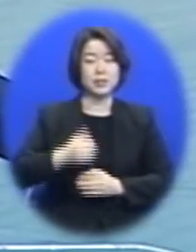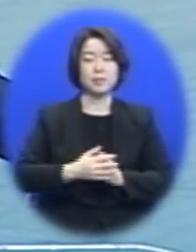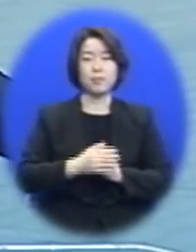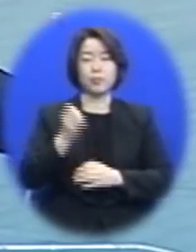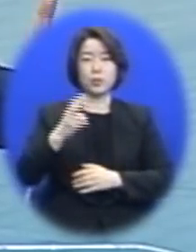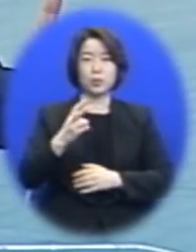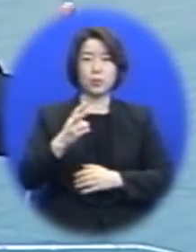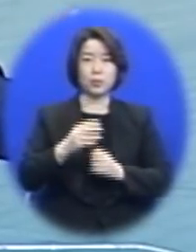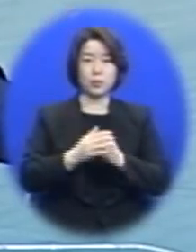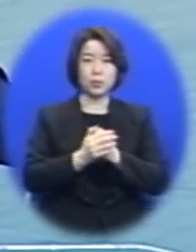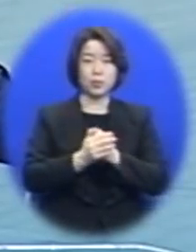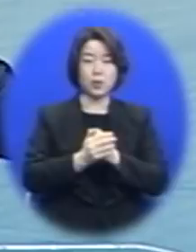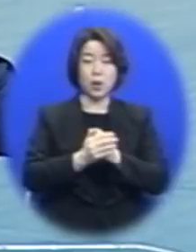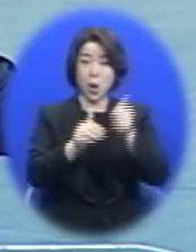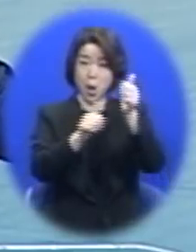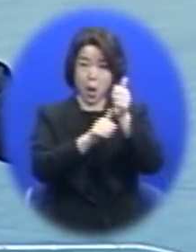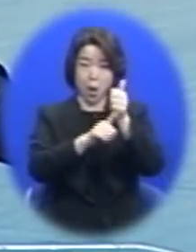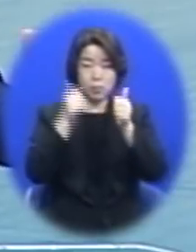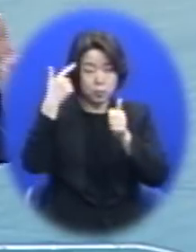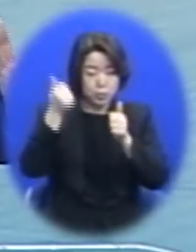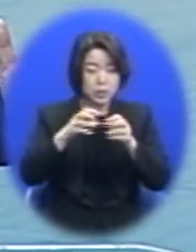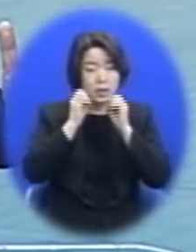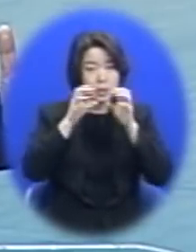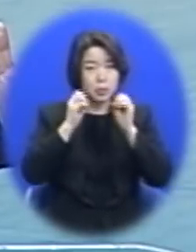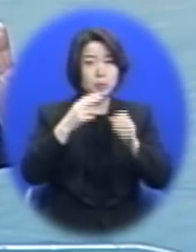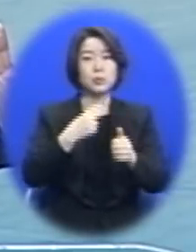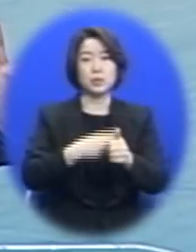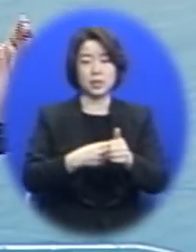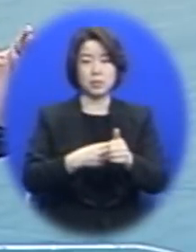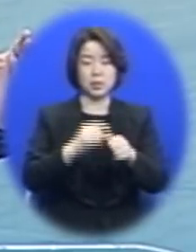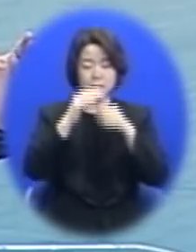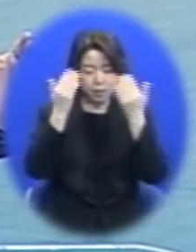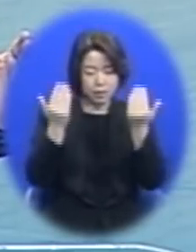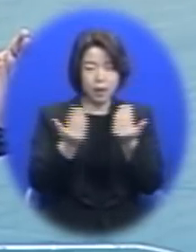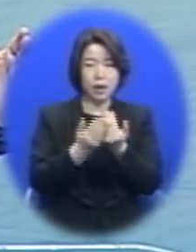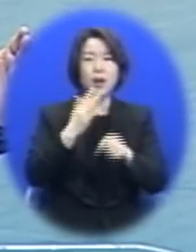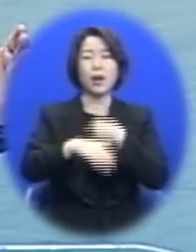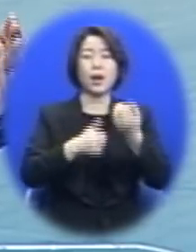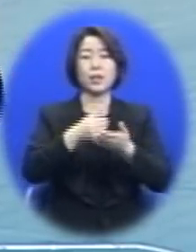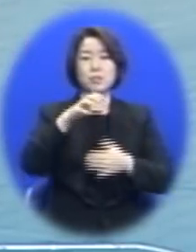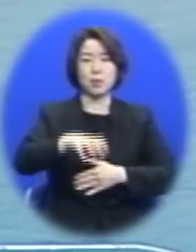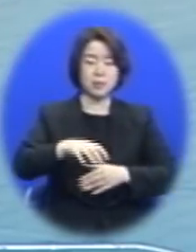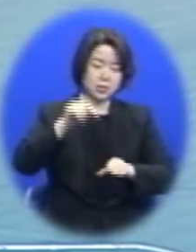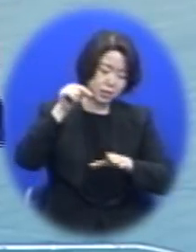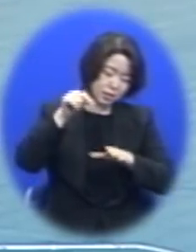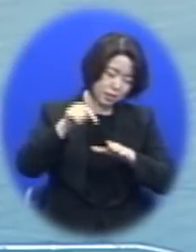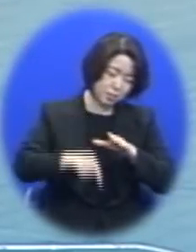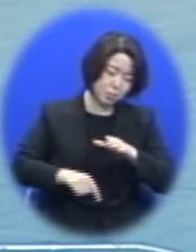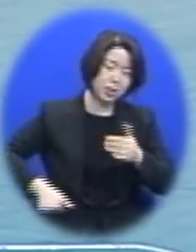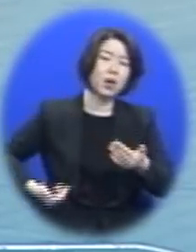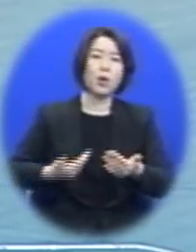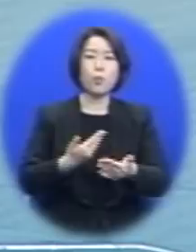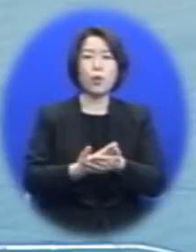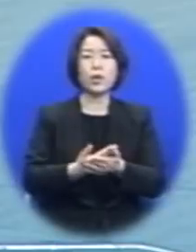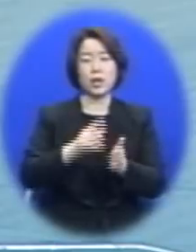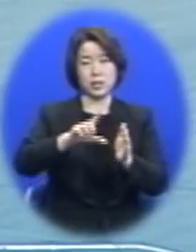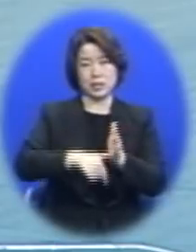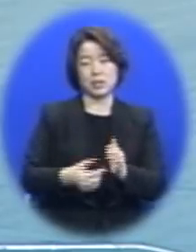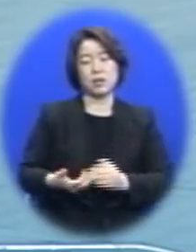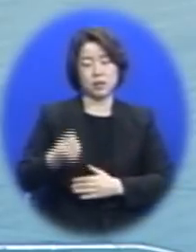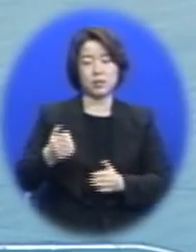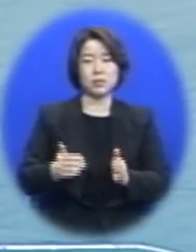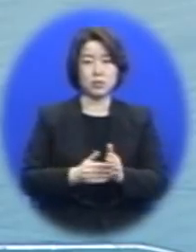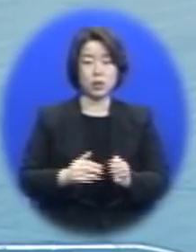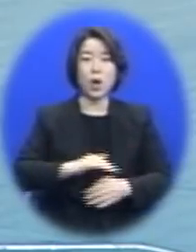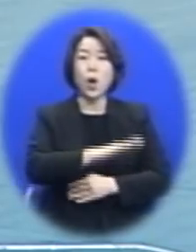장로 니 보 목사님과 전도사님 들이다 하나님 앞에서 취 p 정말 회개하는 시간을 가졌다는